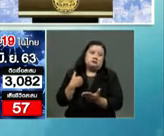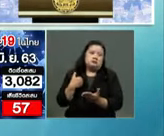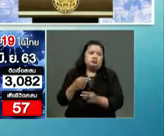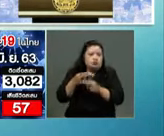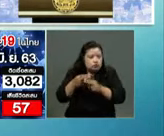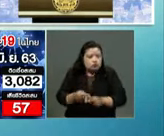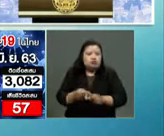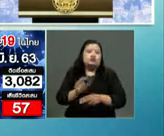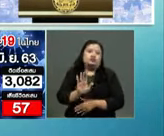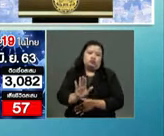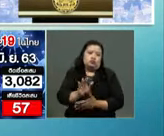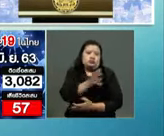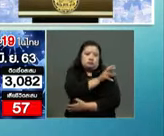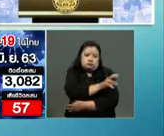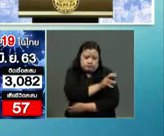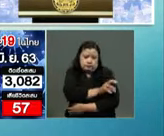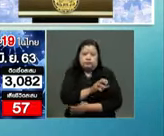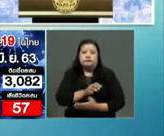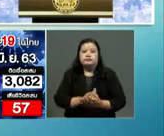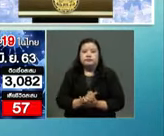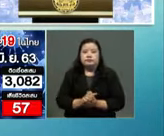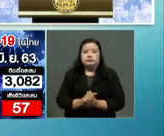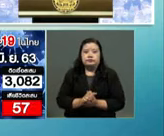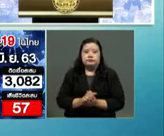ที่ท่านใช้แท็บเล็ตนี้นะครับไม่มีซิมยังส่งได้นะครับขอให้ต่ออินเตอร์เน็ตได้เท่านั้นนะครับเครื่องโน้ตบุ๊กหรือเครื่องเด็กสอบไม่เป็นท้อเท่านั้นที่จะบ่ไปMessageนะครับเราก็ได้สอบ